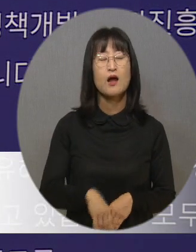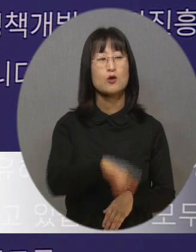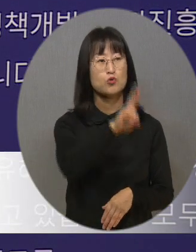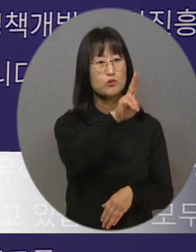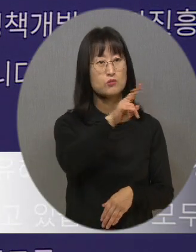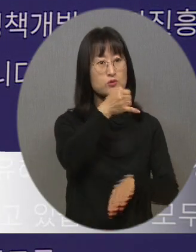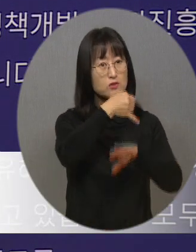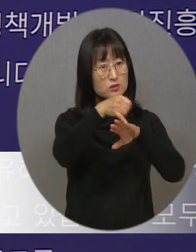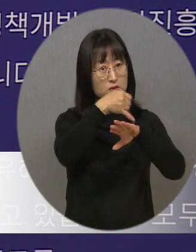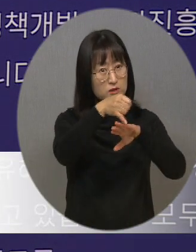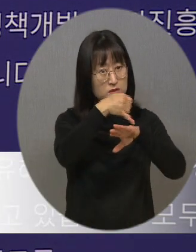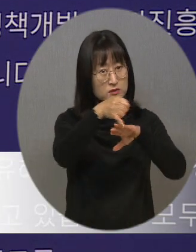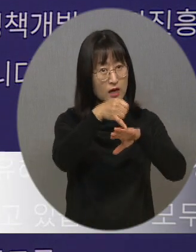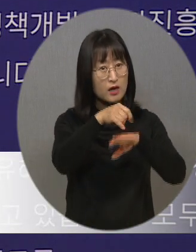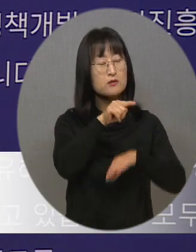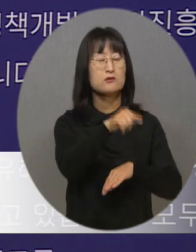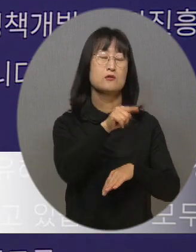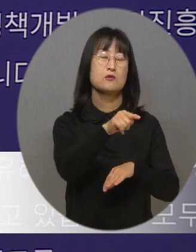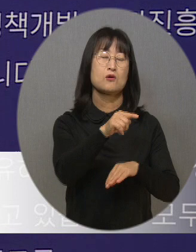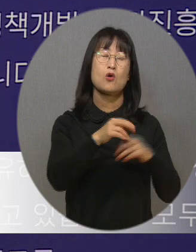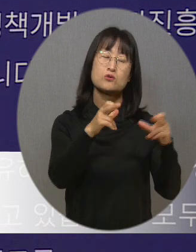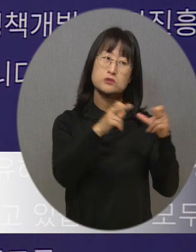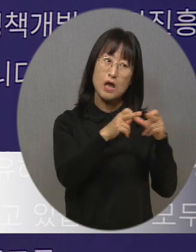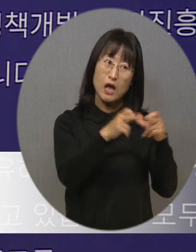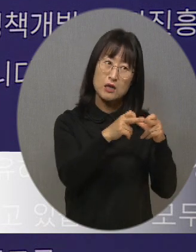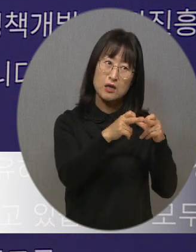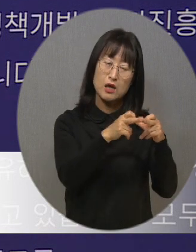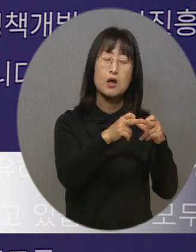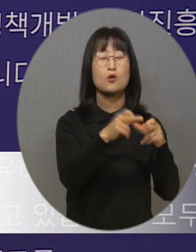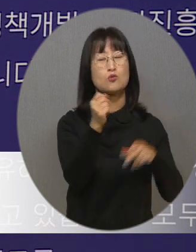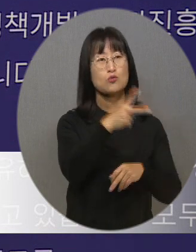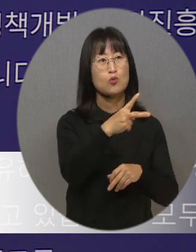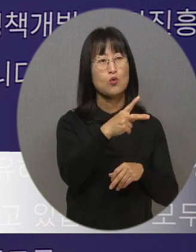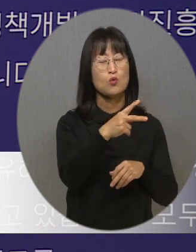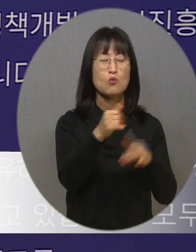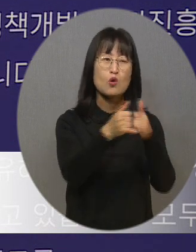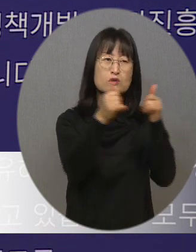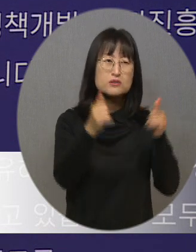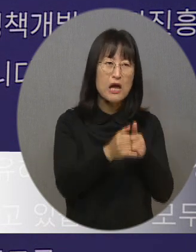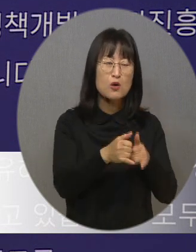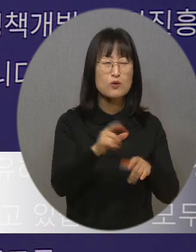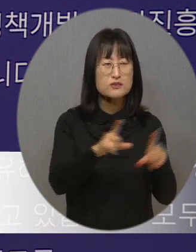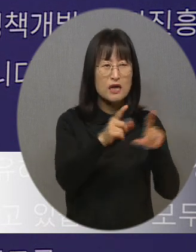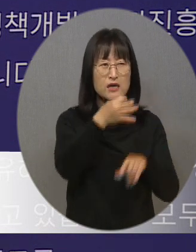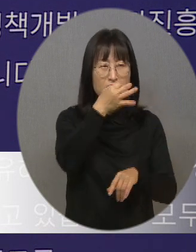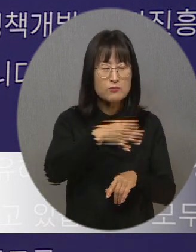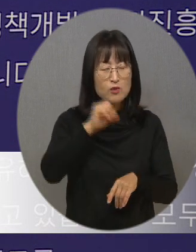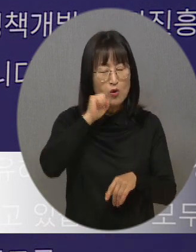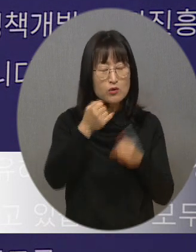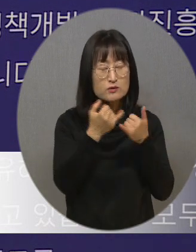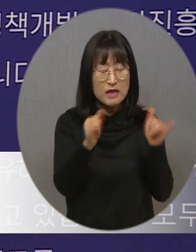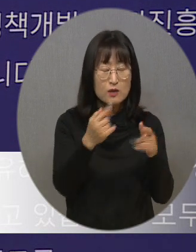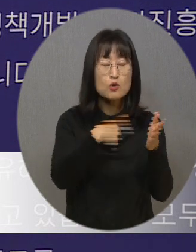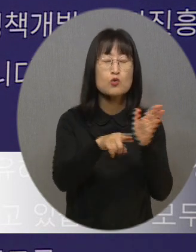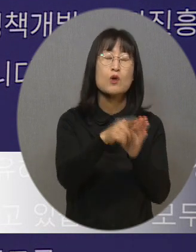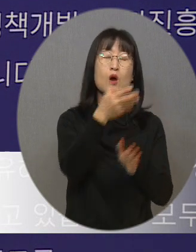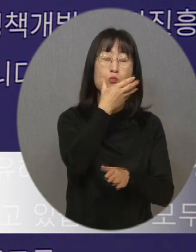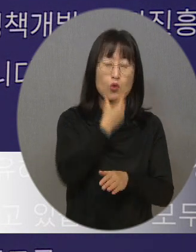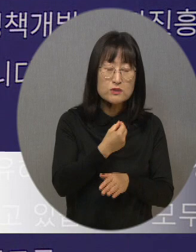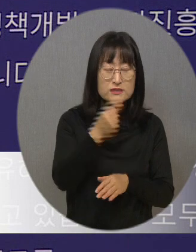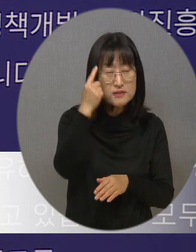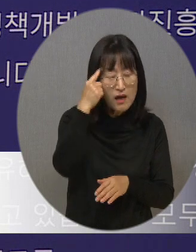디자인이 지금은 장애인이나 사회적 약자 등을 위한 복지라고 생각을 하는데 이렇게 복지라고 생각을 하지